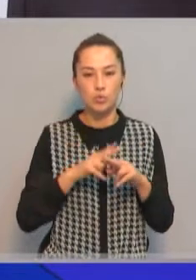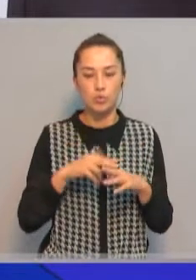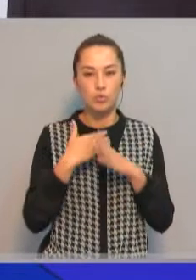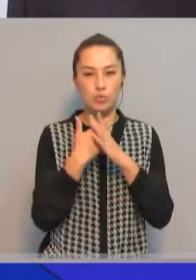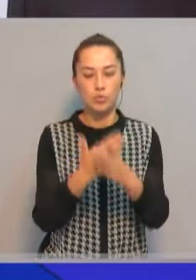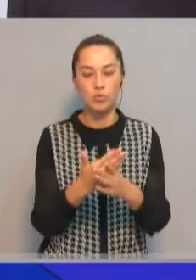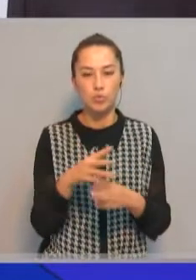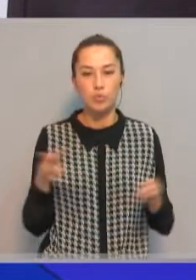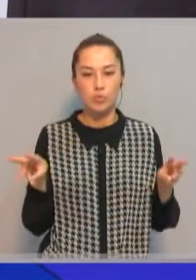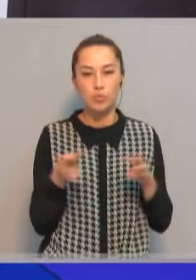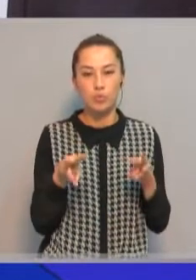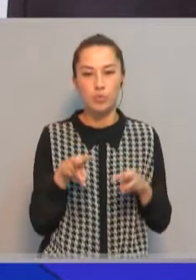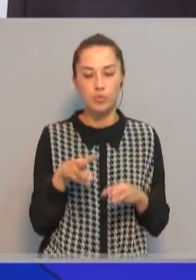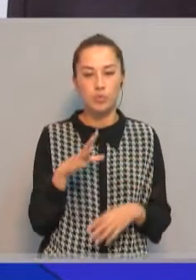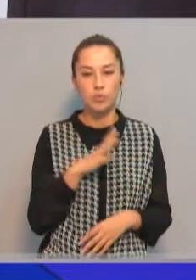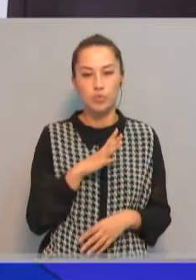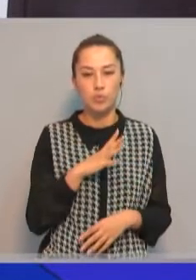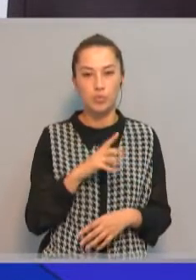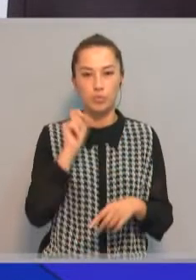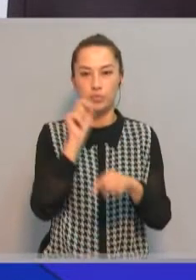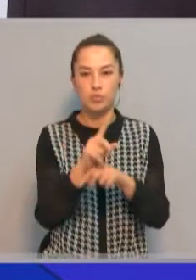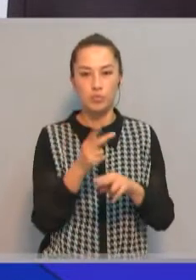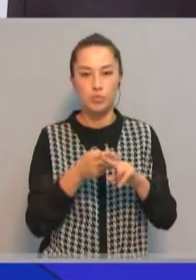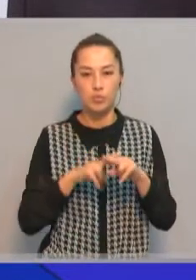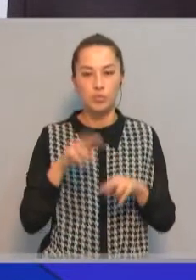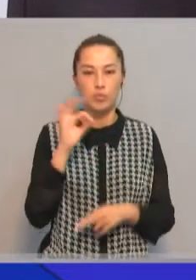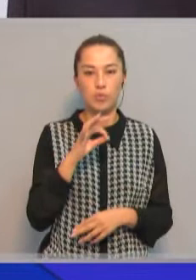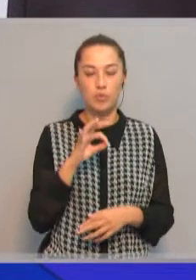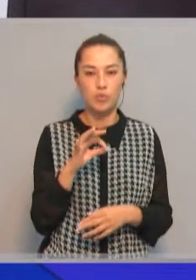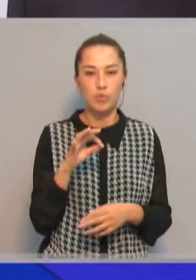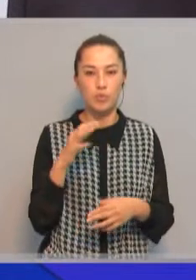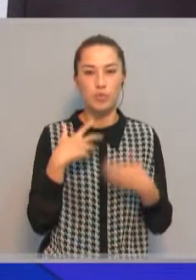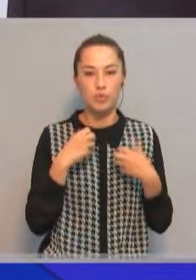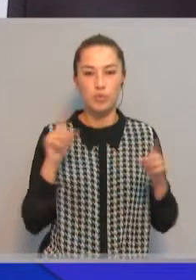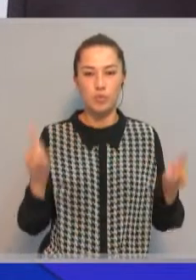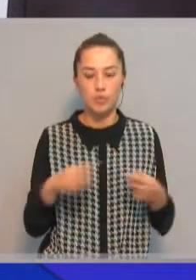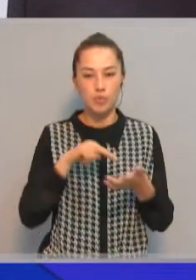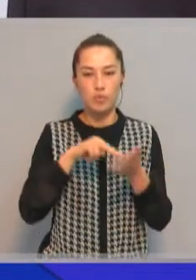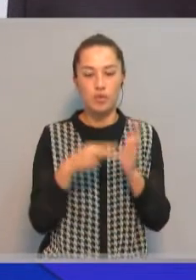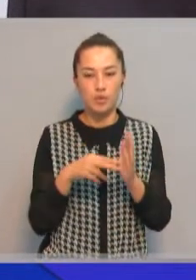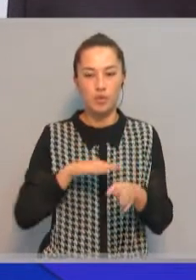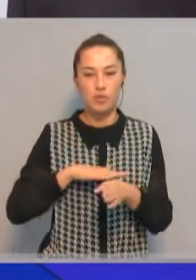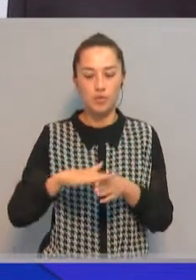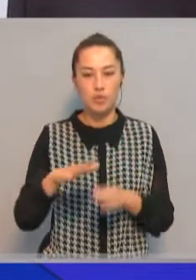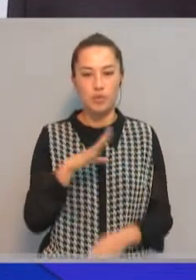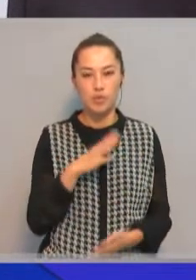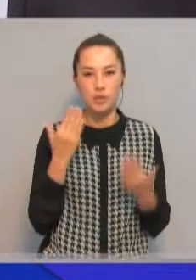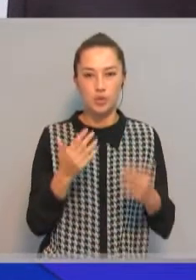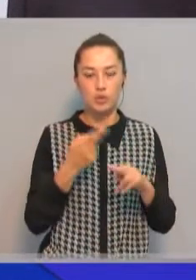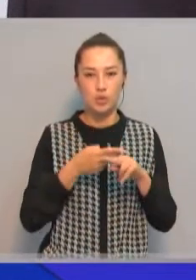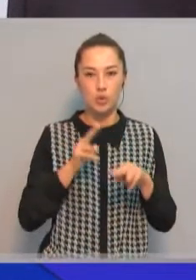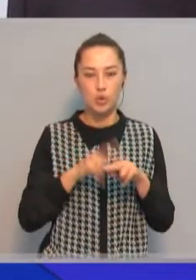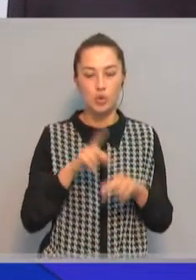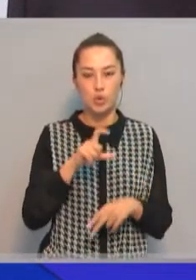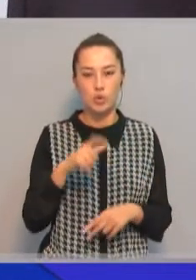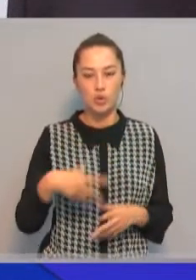үшін президентіміз айқындап берген ұлт саулығы бағытындағы жоспарымызды іске асырып, бірқатар